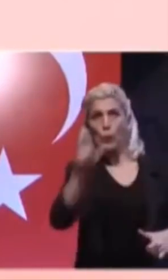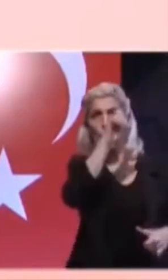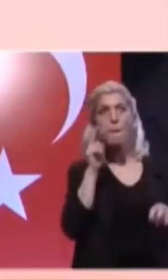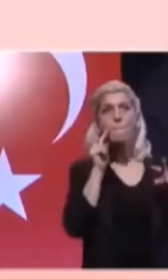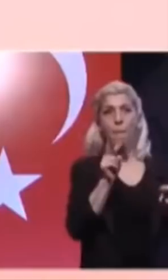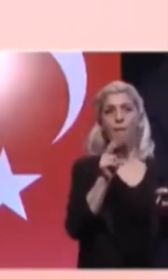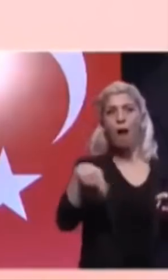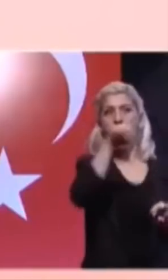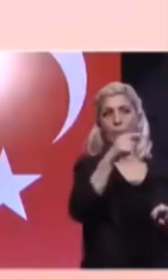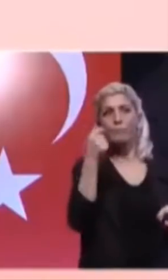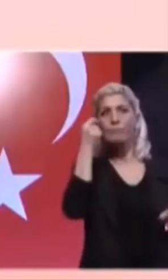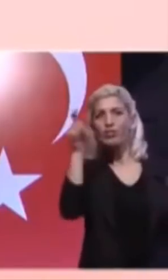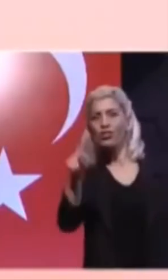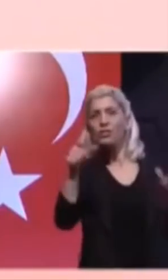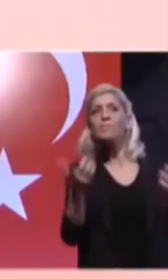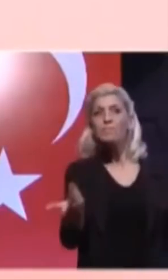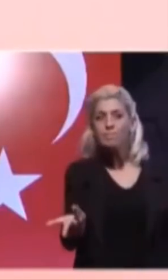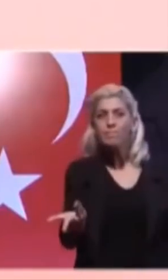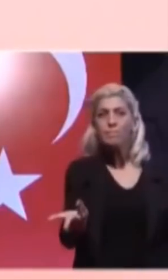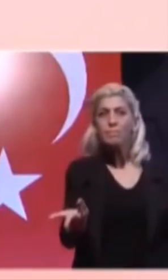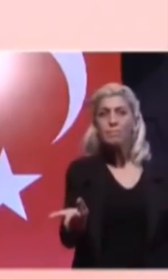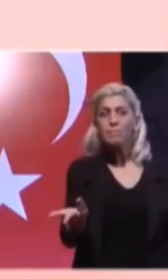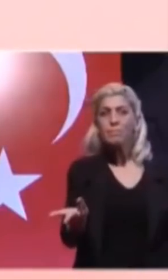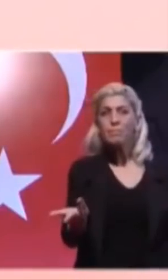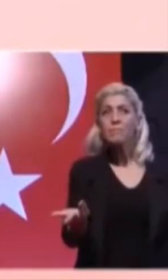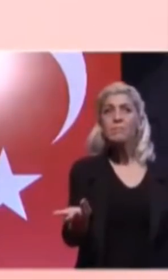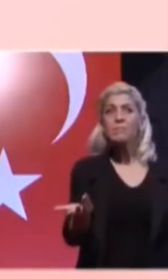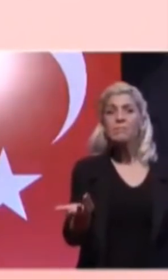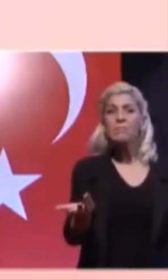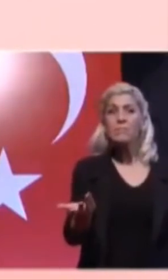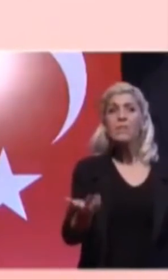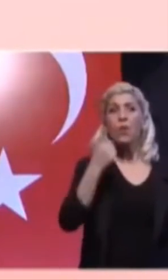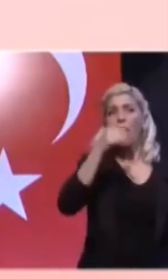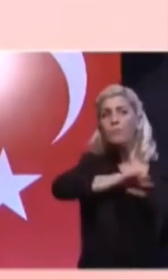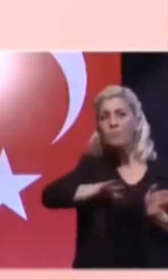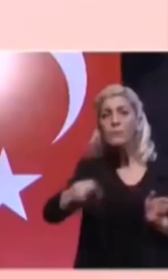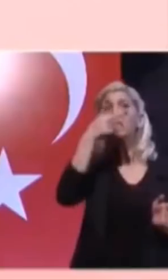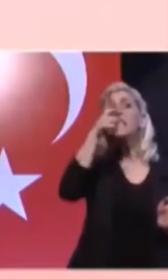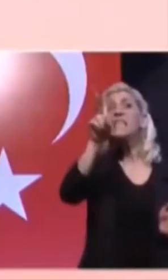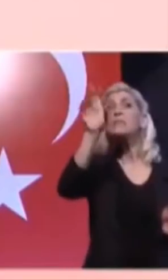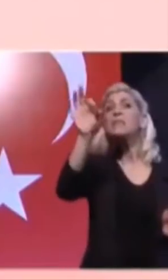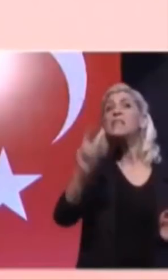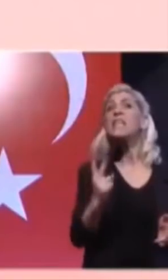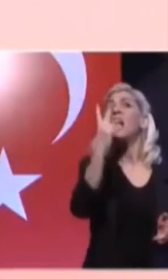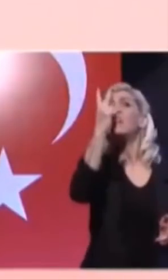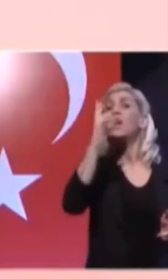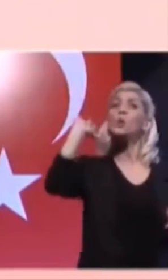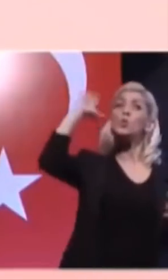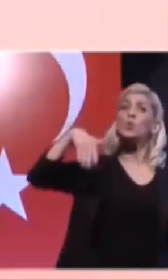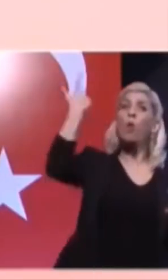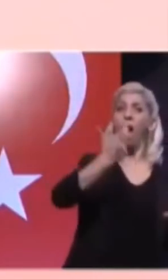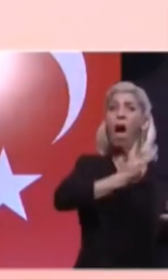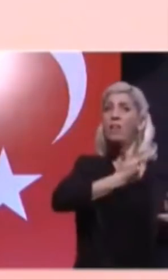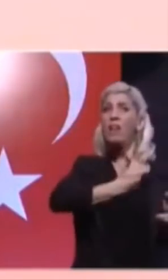falan öyle bir döneme geldik ki artık demokrasiyi savunmak değil,